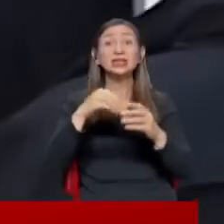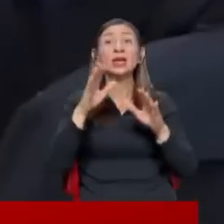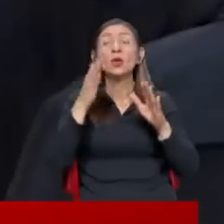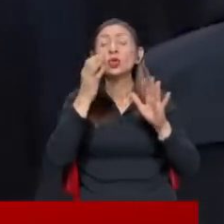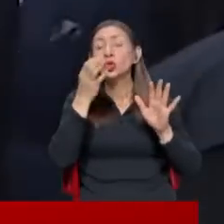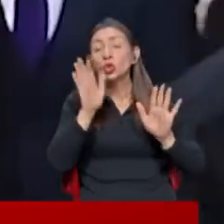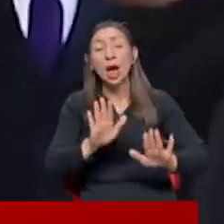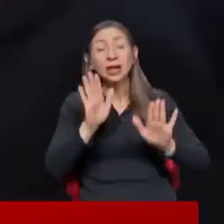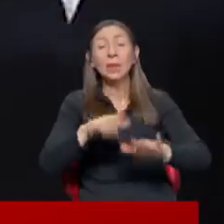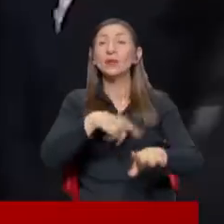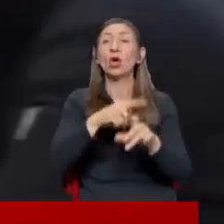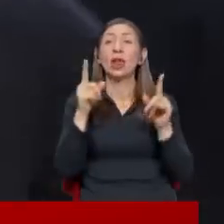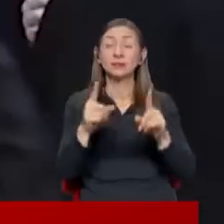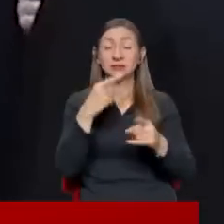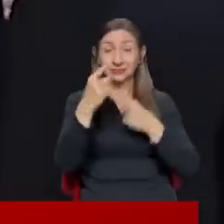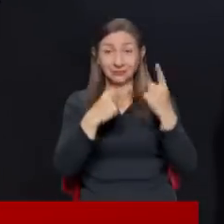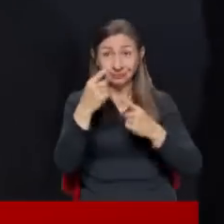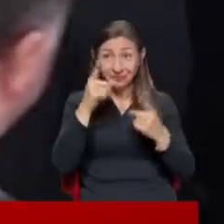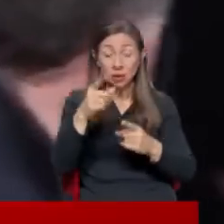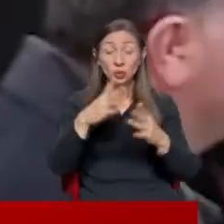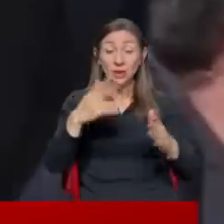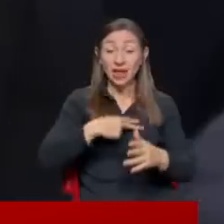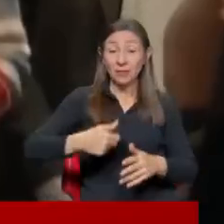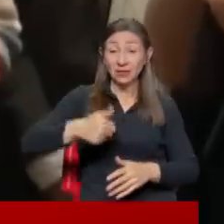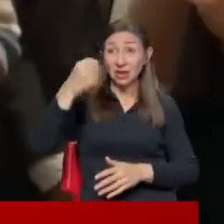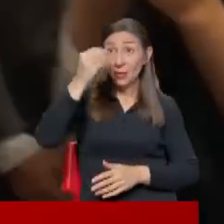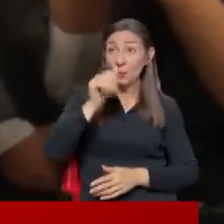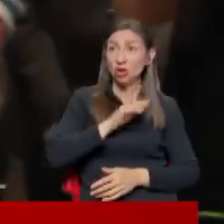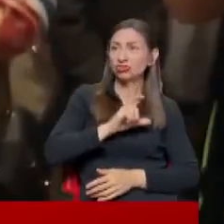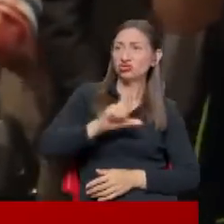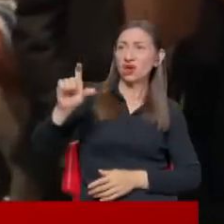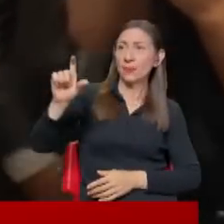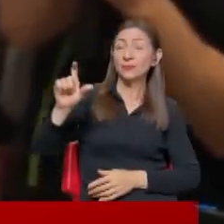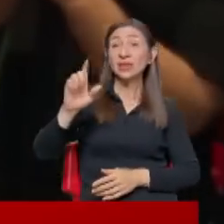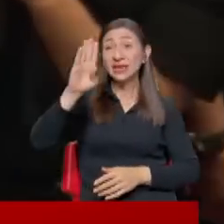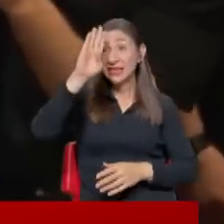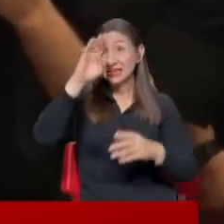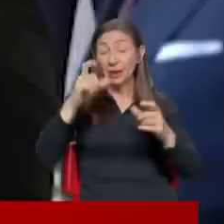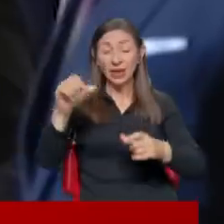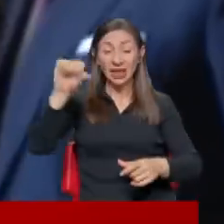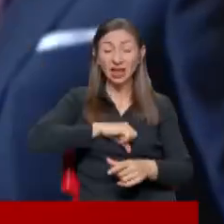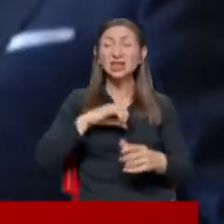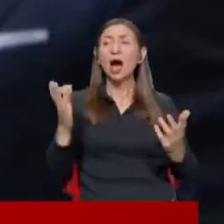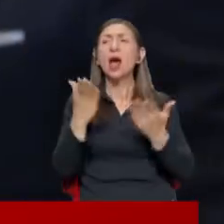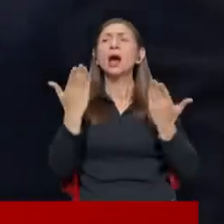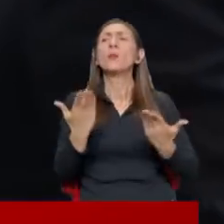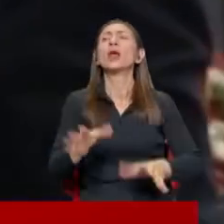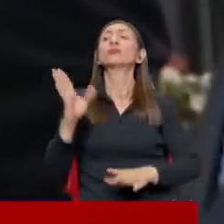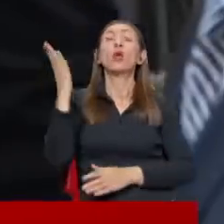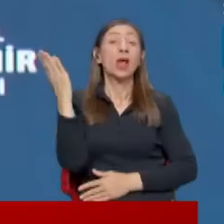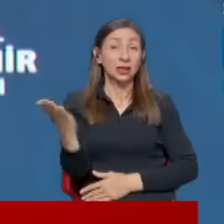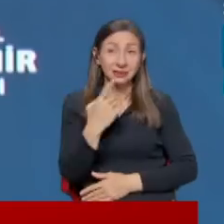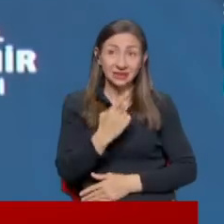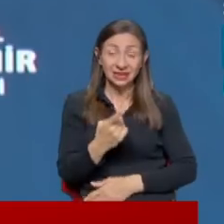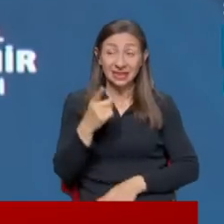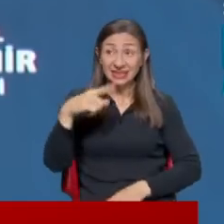fetret devrini yaşıyor sözlerine Büyükşehir Belediye Başkanı Ekrem İmamoğlu yanıt verdi. İstanbul yenilgisini hala sindiremediler